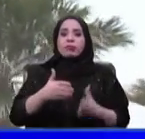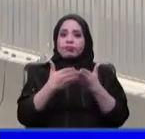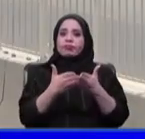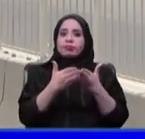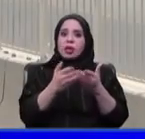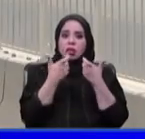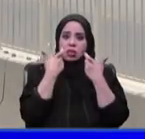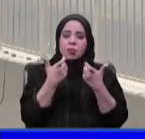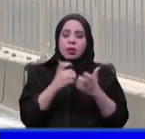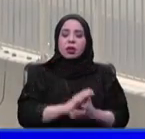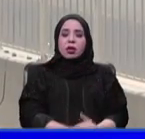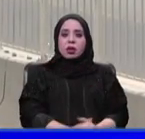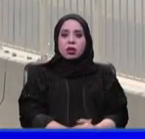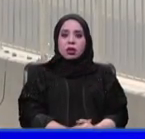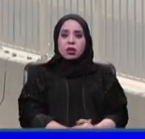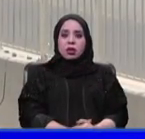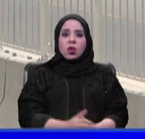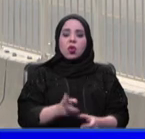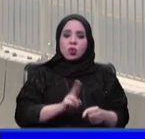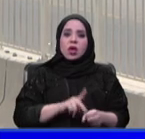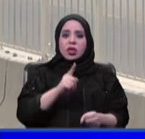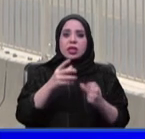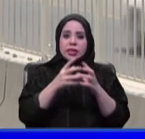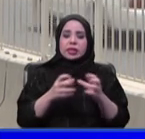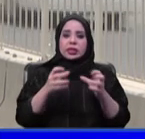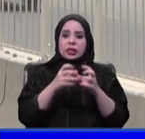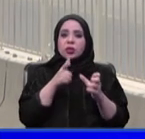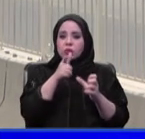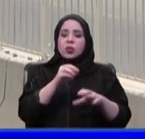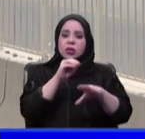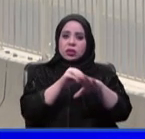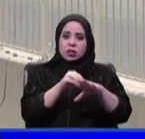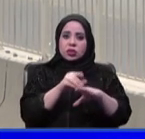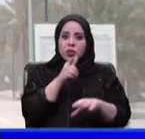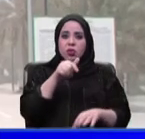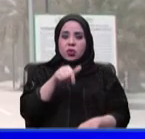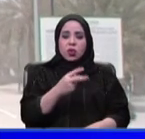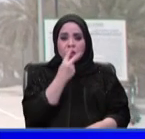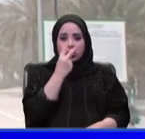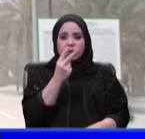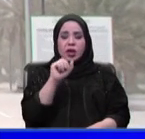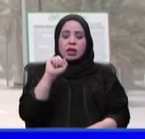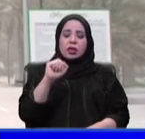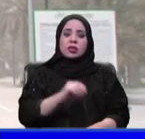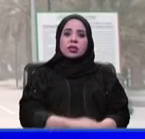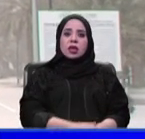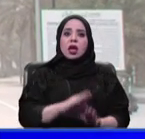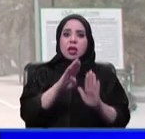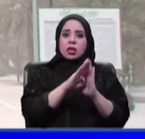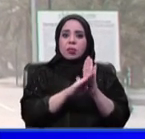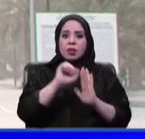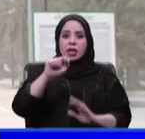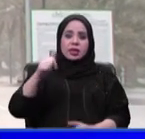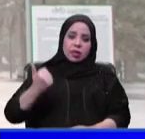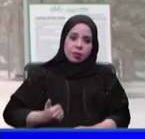نعم. ولمزيد من تفاصيل متابعة أخبار الطقس، ننصح متابعة القنوات الرسمية مثل تطبيق طقس البحرين